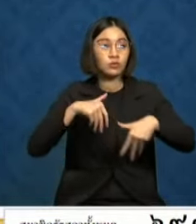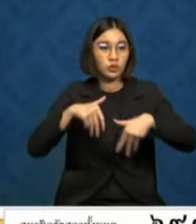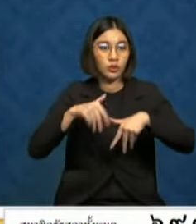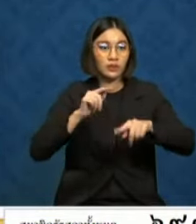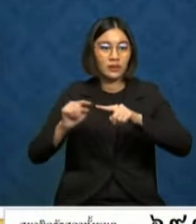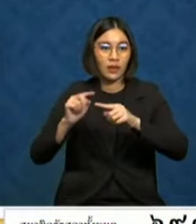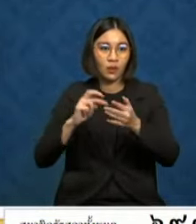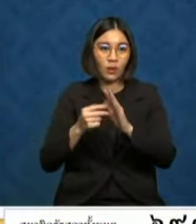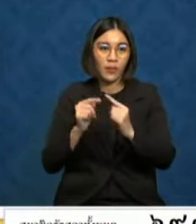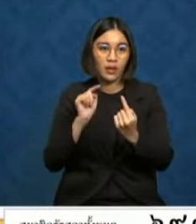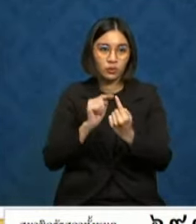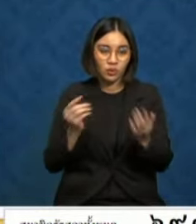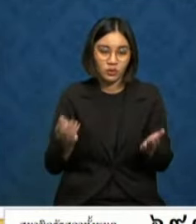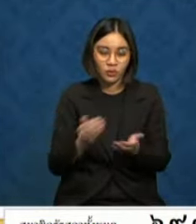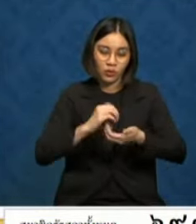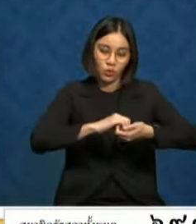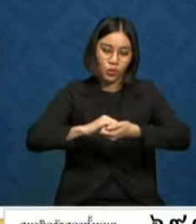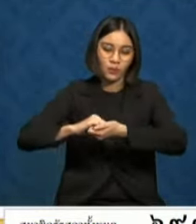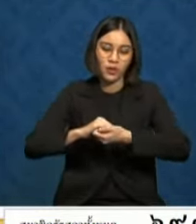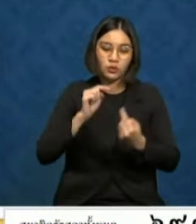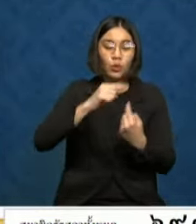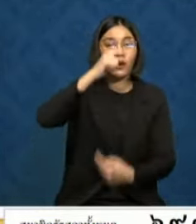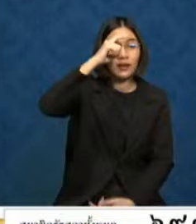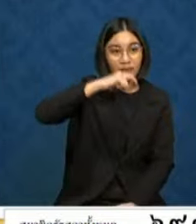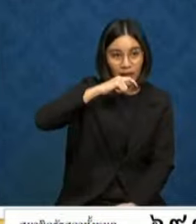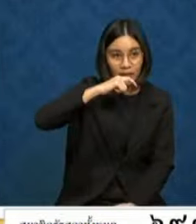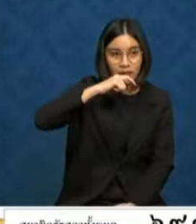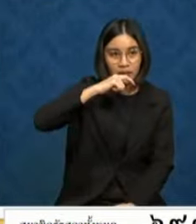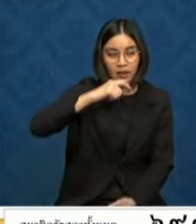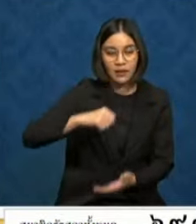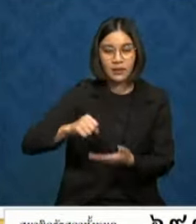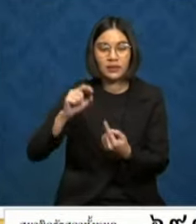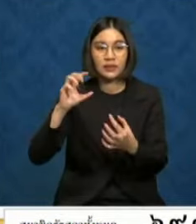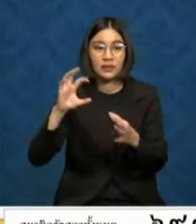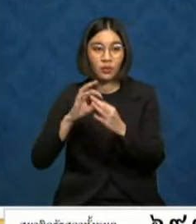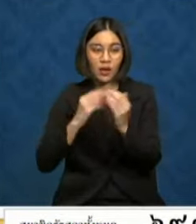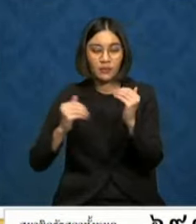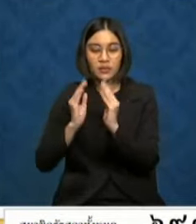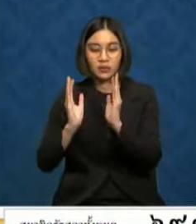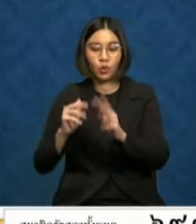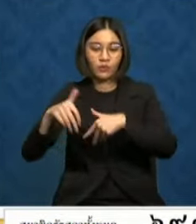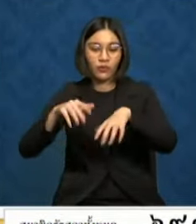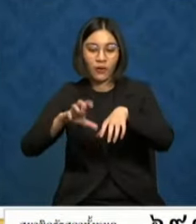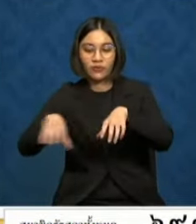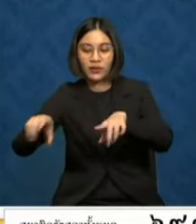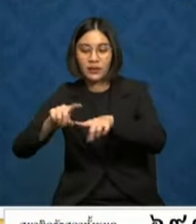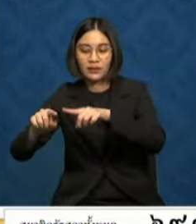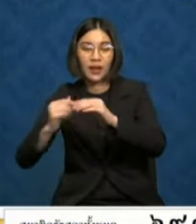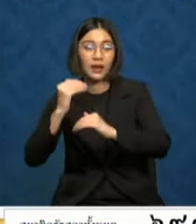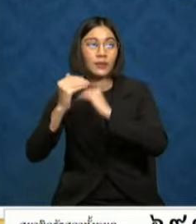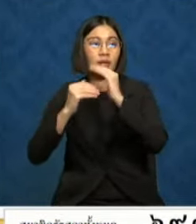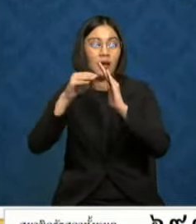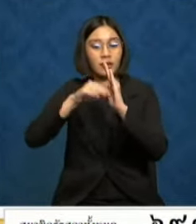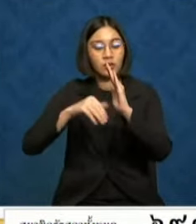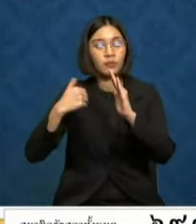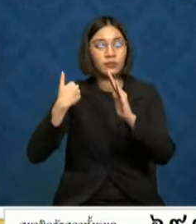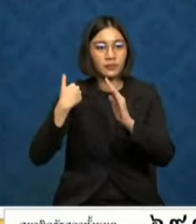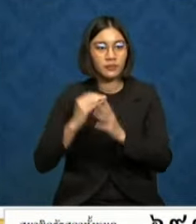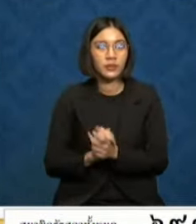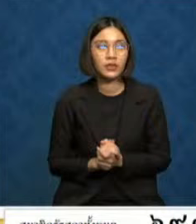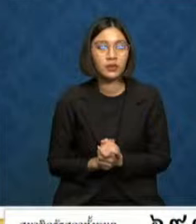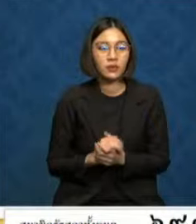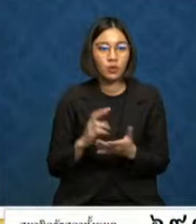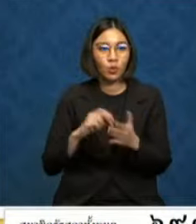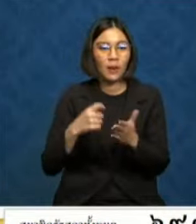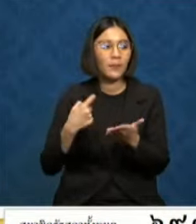คะก็เป็นการเสริมสร้างความร่วมมือระหว่างไทยแล้วก็สถาบันด้านสิทธิมนุษยชนต่างๆนะคะให้มีความคืบหน้ามากขึ้นนะคะซึ่ง